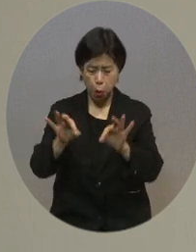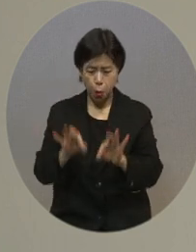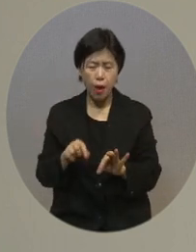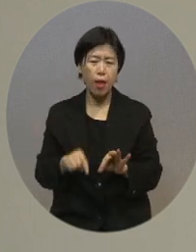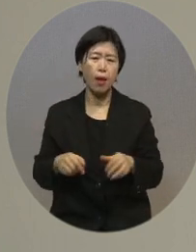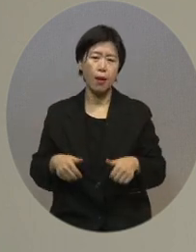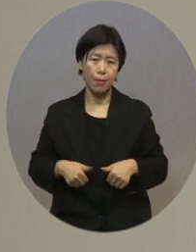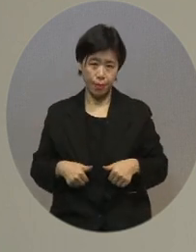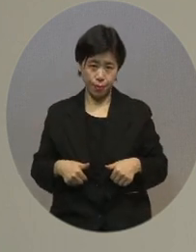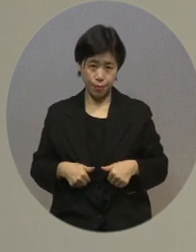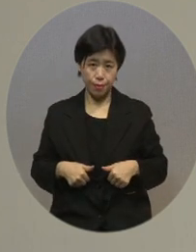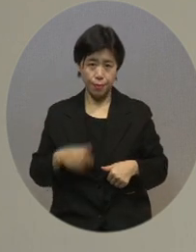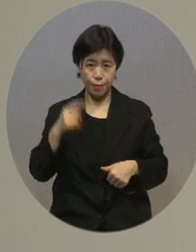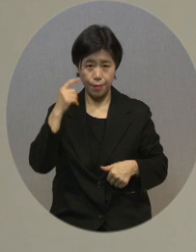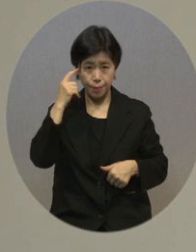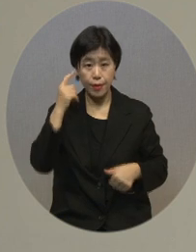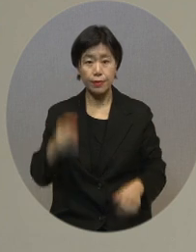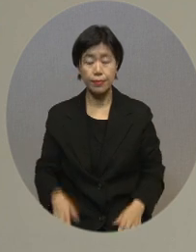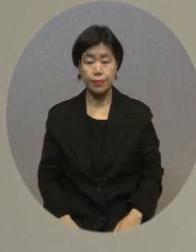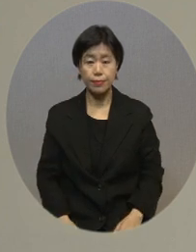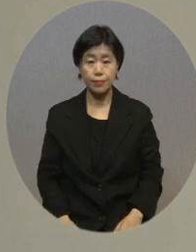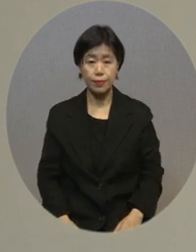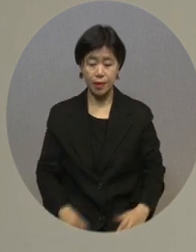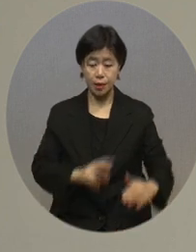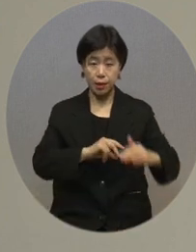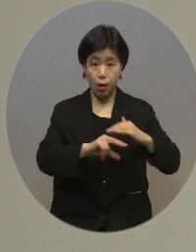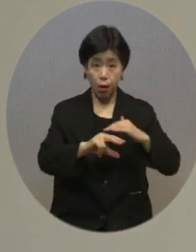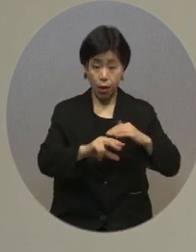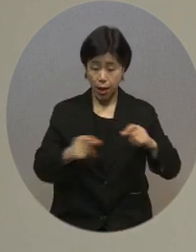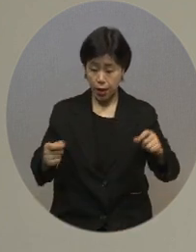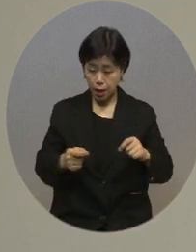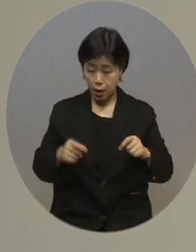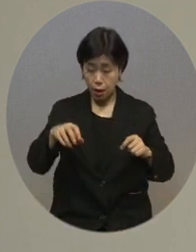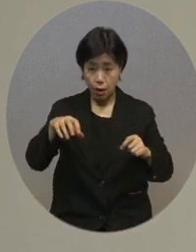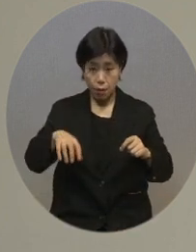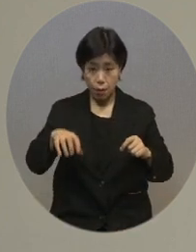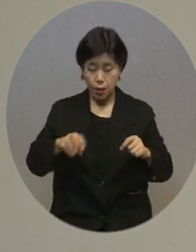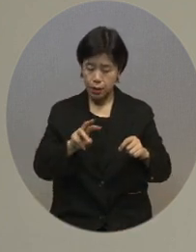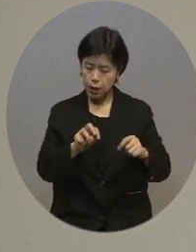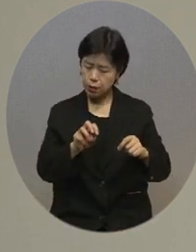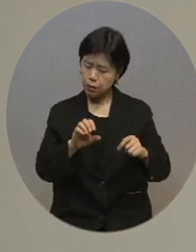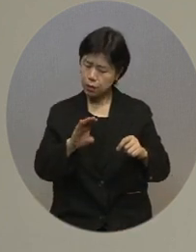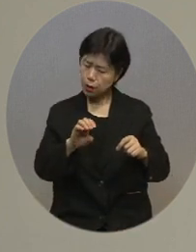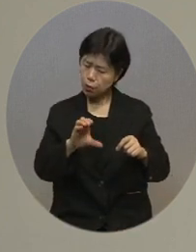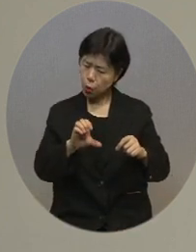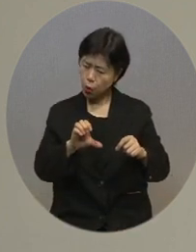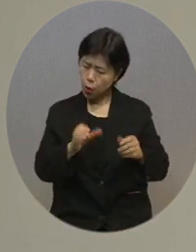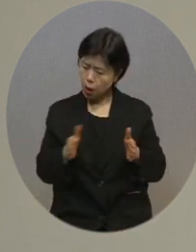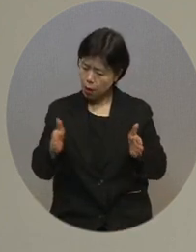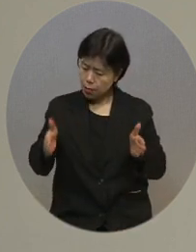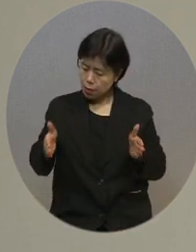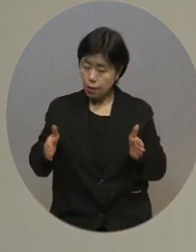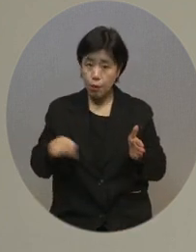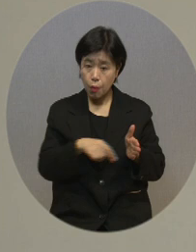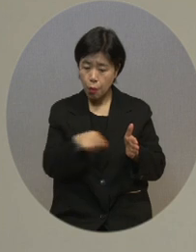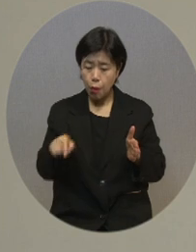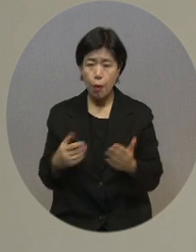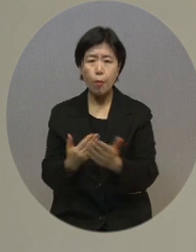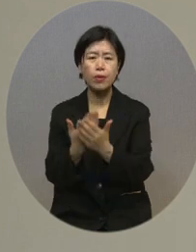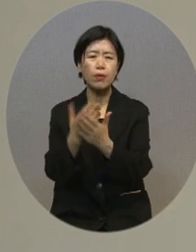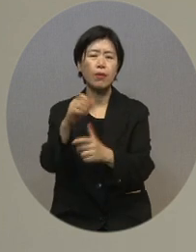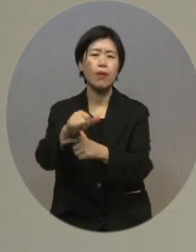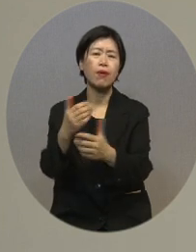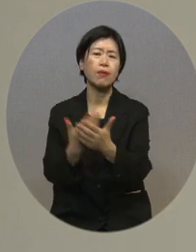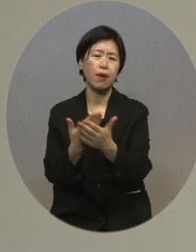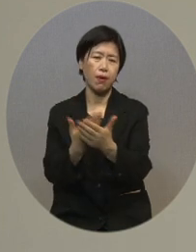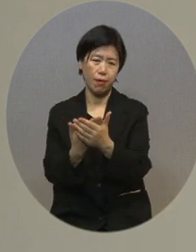주변에도 45m까지 역세권 네. 개발을 허용해 달라 하는 지금 그 서명을 받고 있는 겁니다. 그것만 된다고